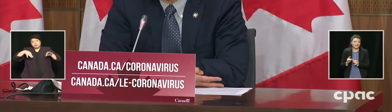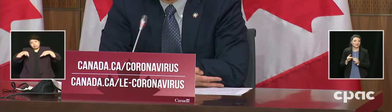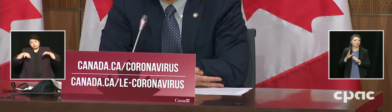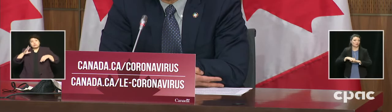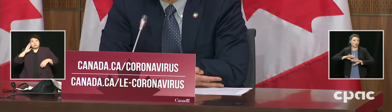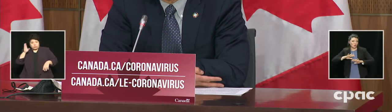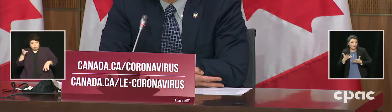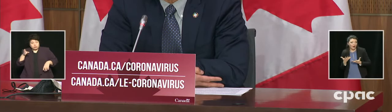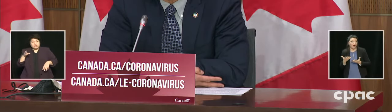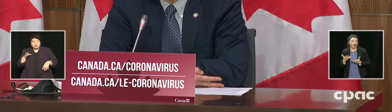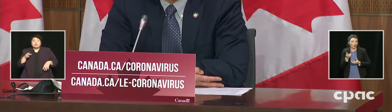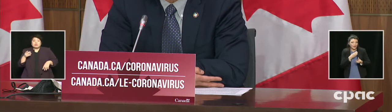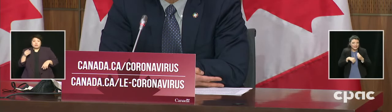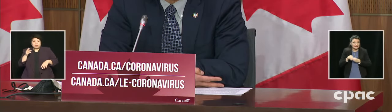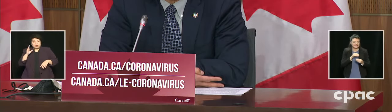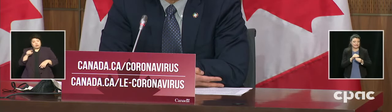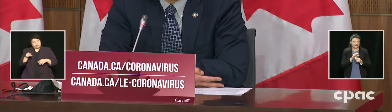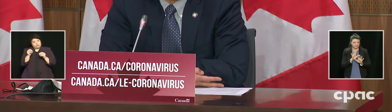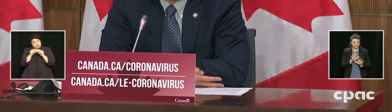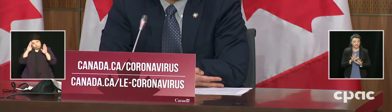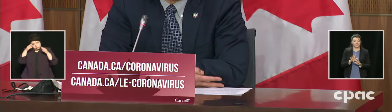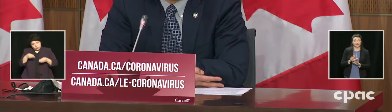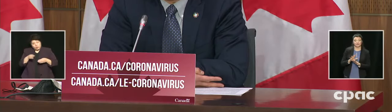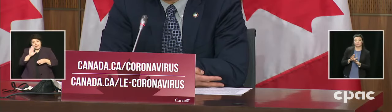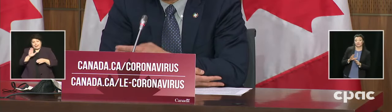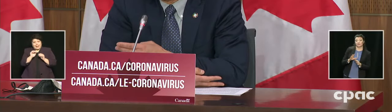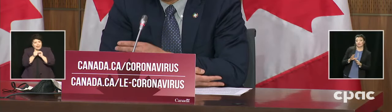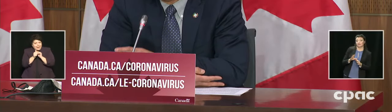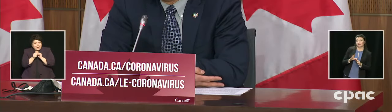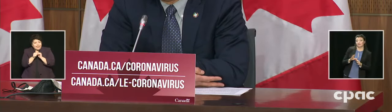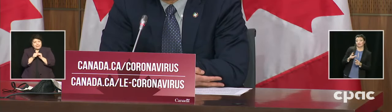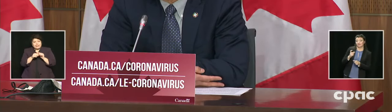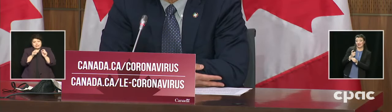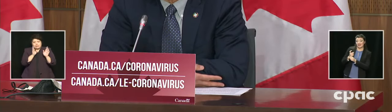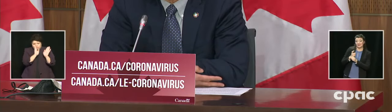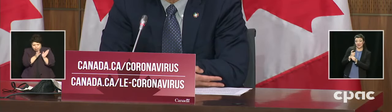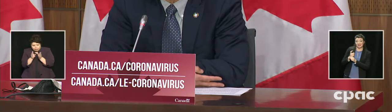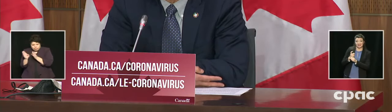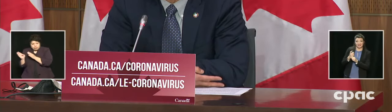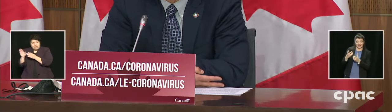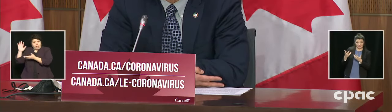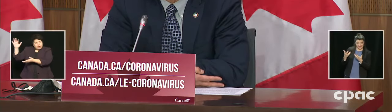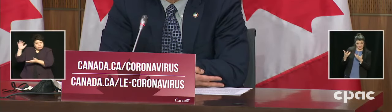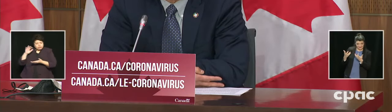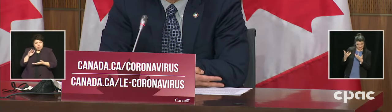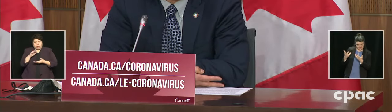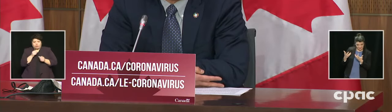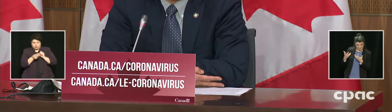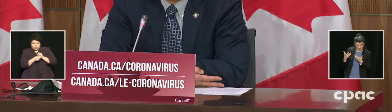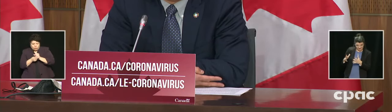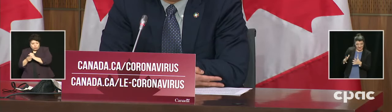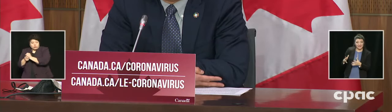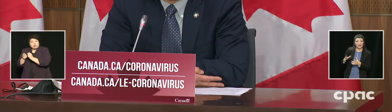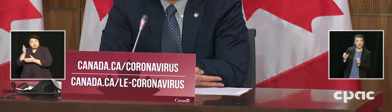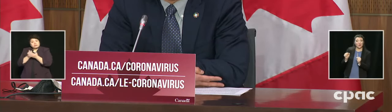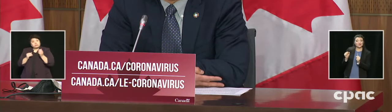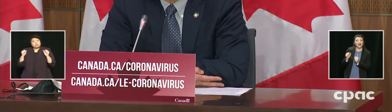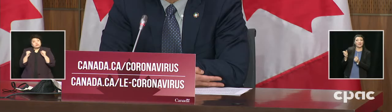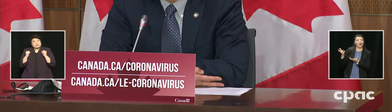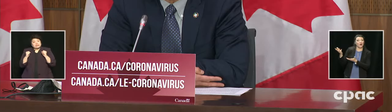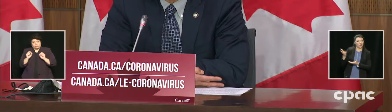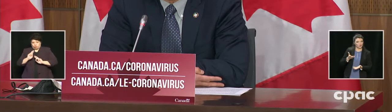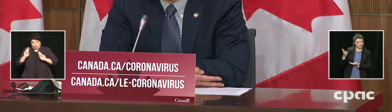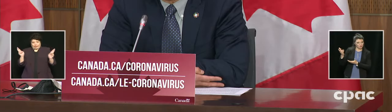sûr, on a déjà acheté, on a déjà eu, les livraisons des plusieurs congélateurs, mais